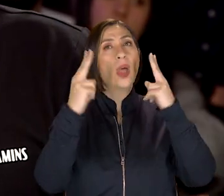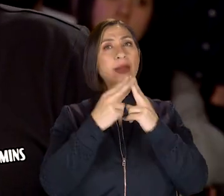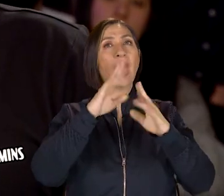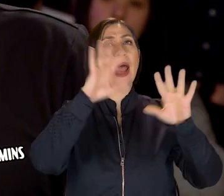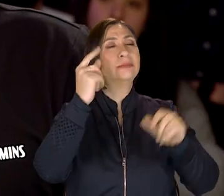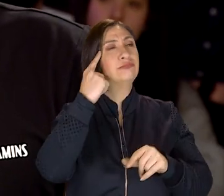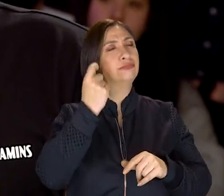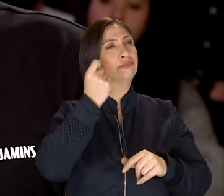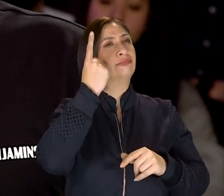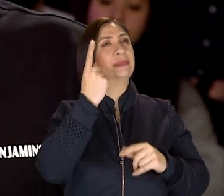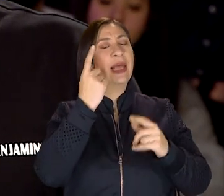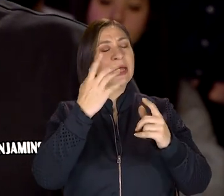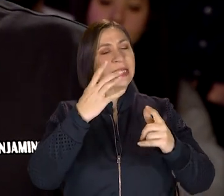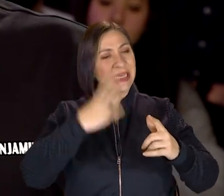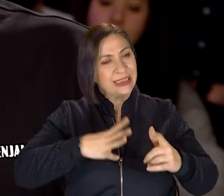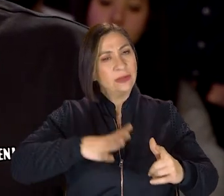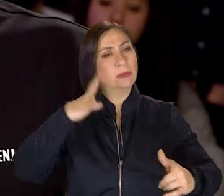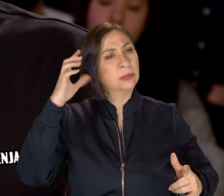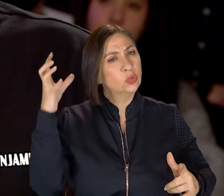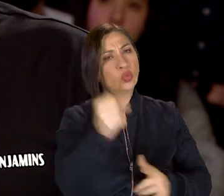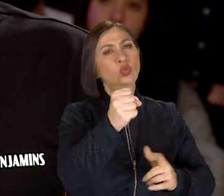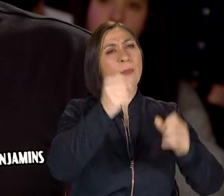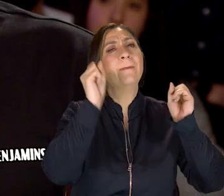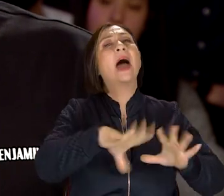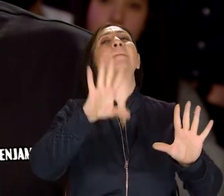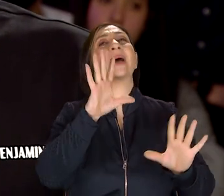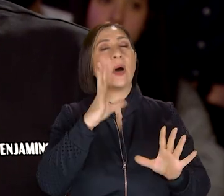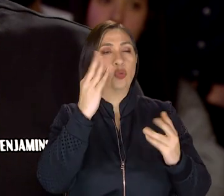ilham kaynağı olduğunu düşünüyorum. Hani pop müziğin